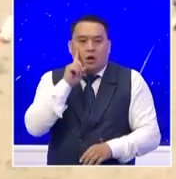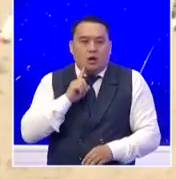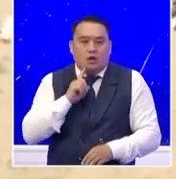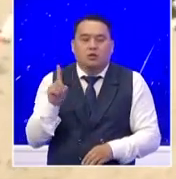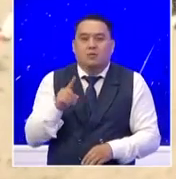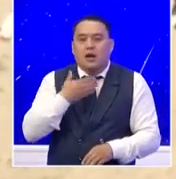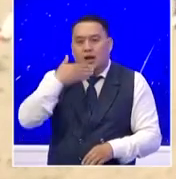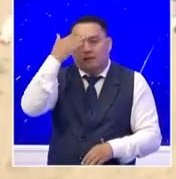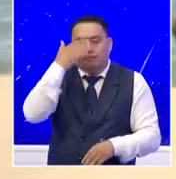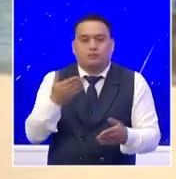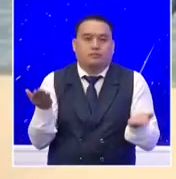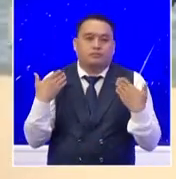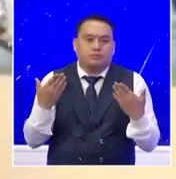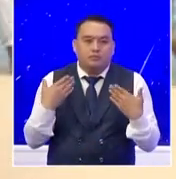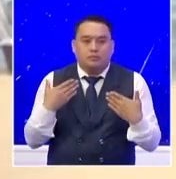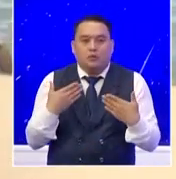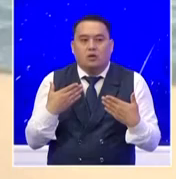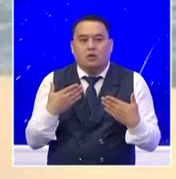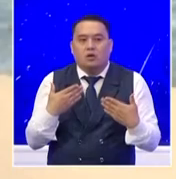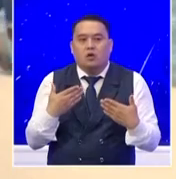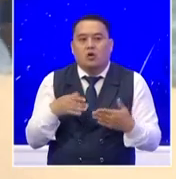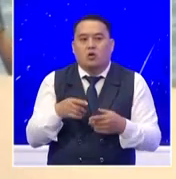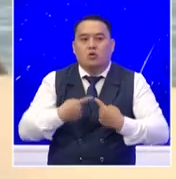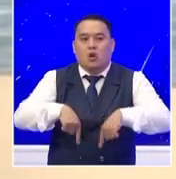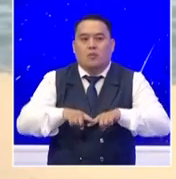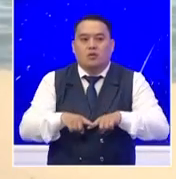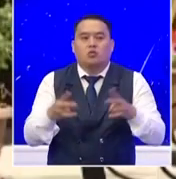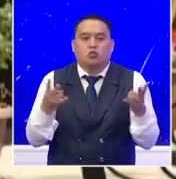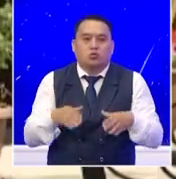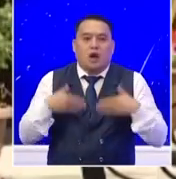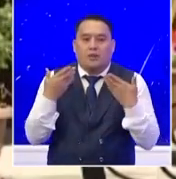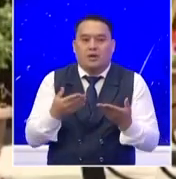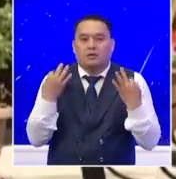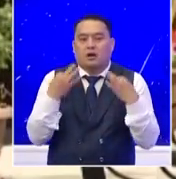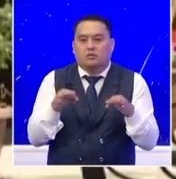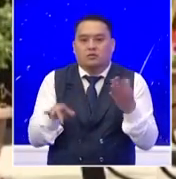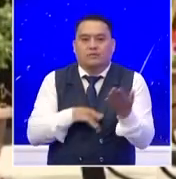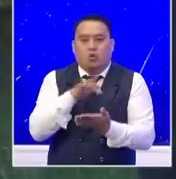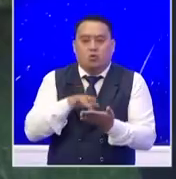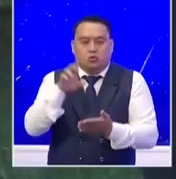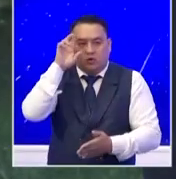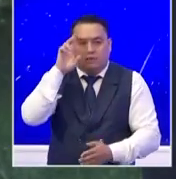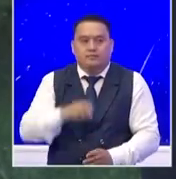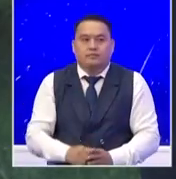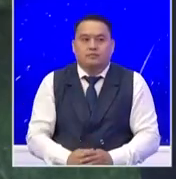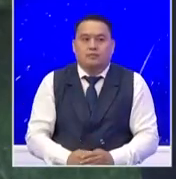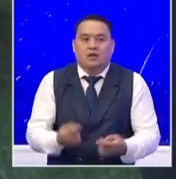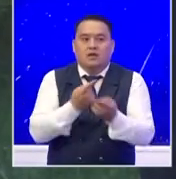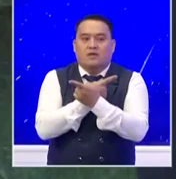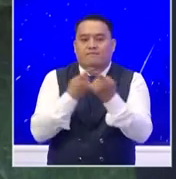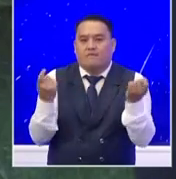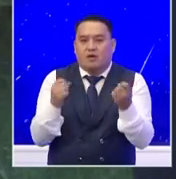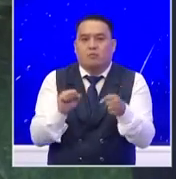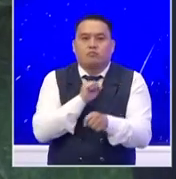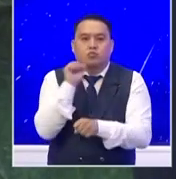чтобы летом встретить отдыхающих, как говорится, при параде, учредителям туробъектов нужно обратиться за разрешением в госорган. Для информирования блокпостов, то